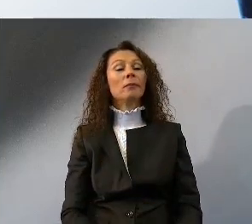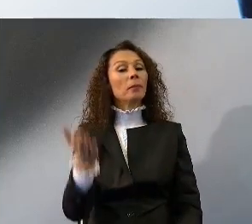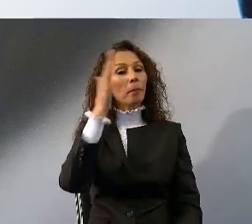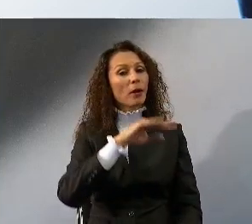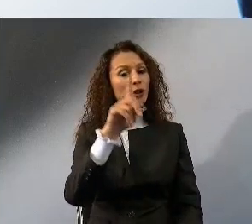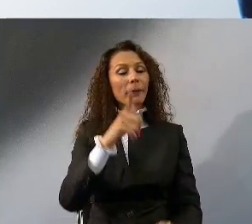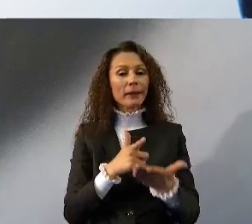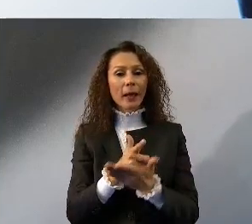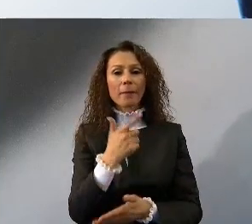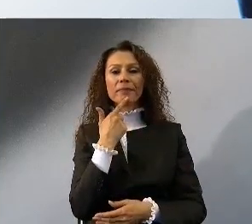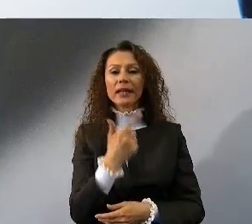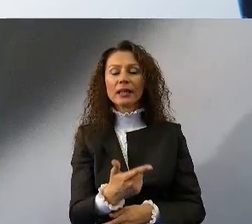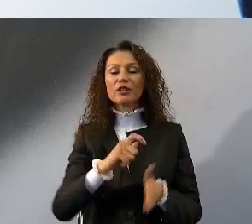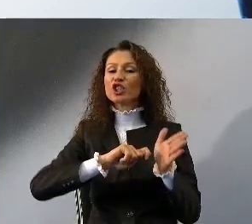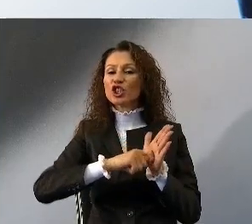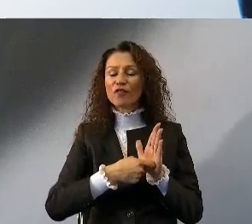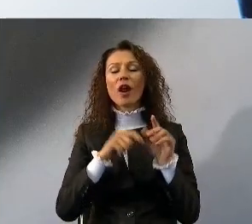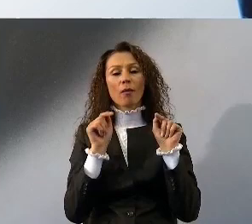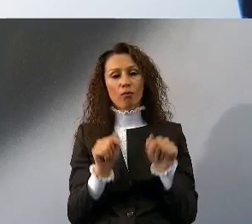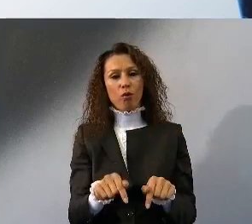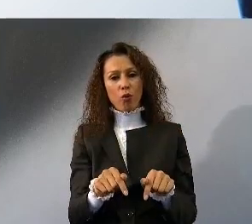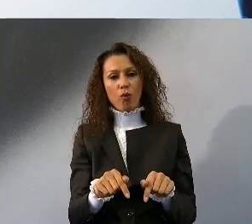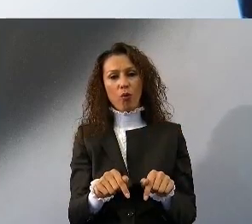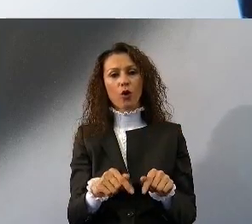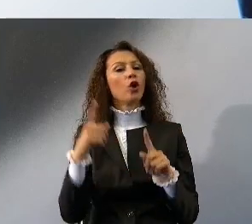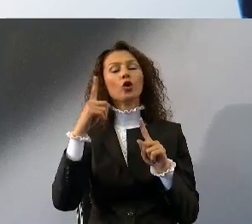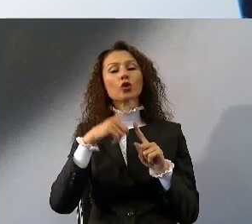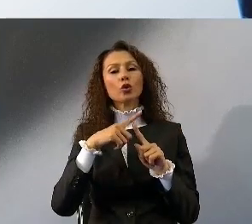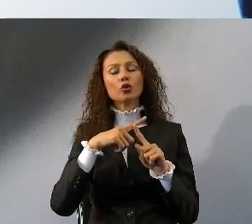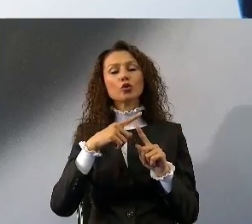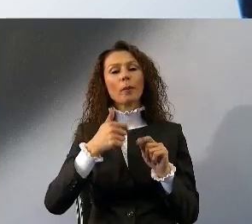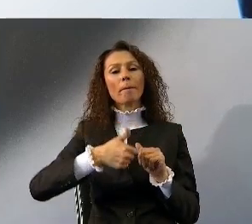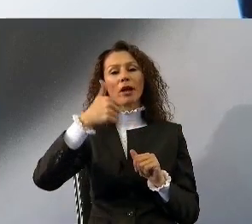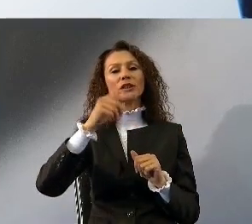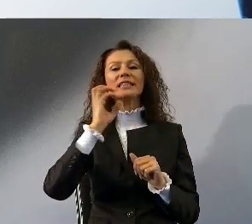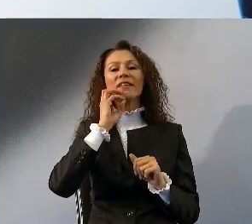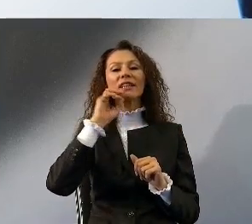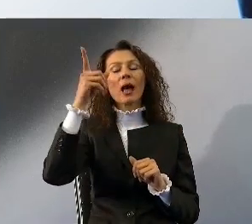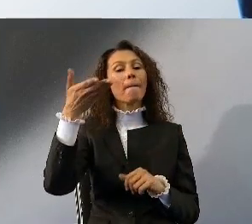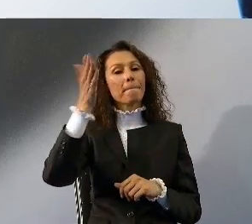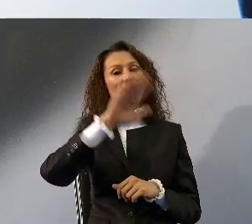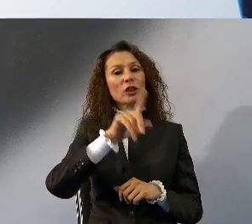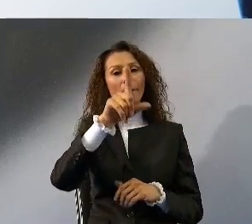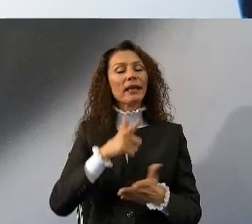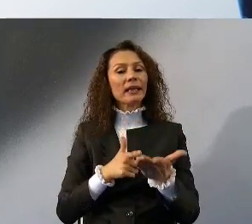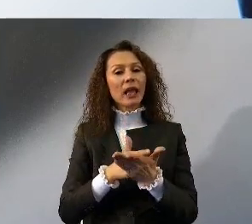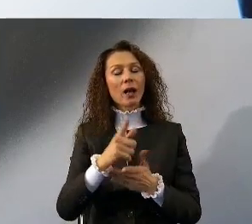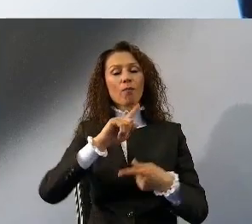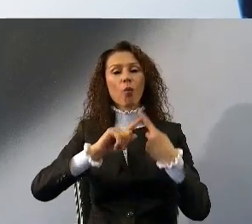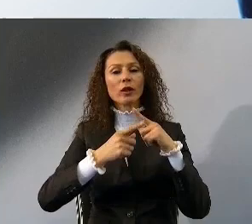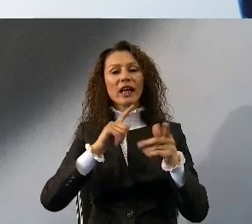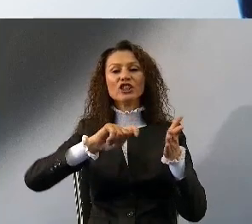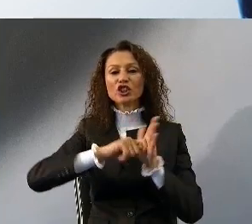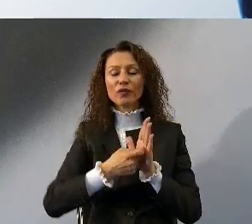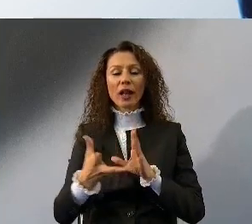Başka bir tarım dediğimiz şeyin şifreleri de bu. Başkanımız Tunçer'in Seferihisar'dan beri söylediği başka bir tarım politikasının da